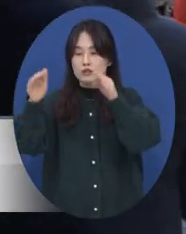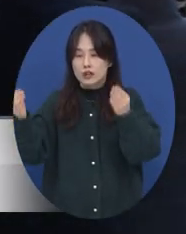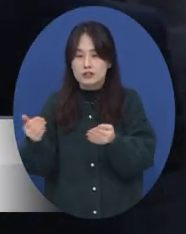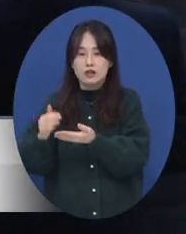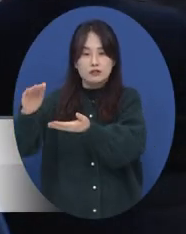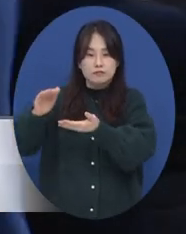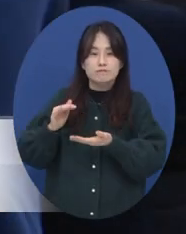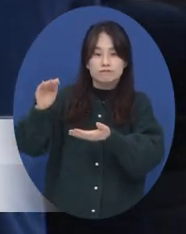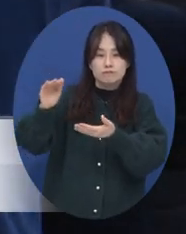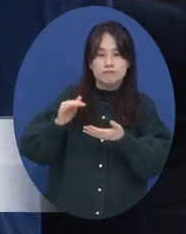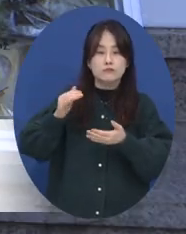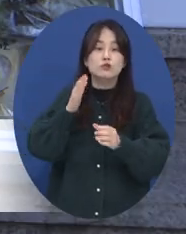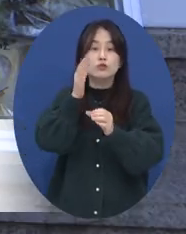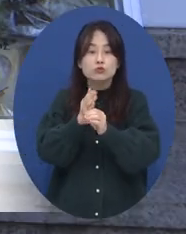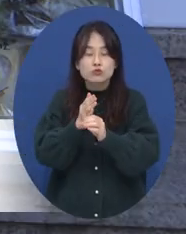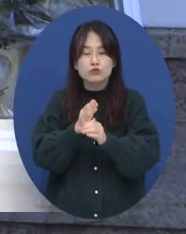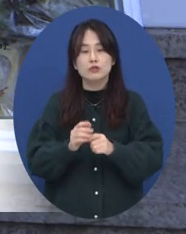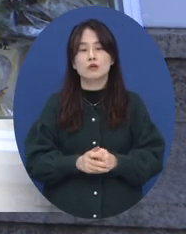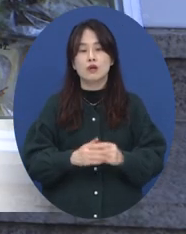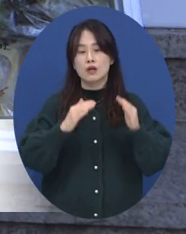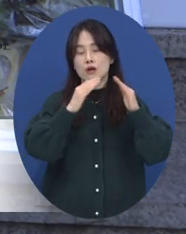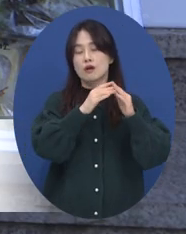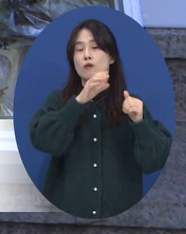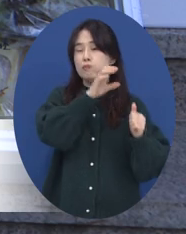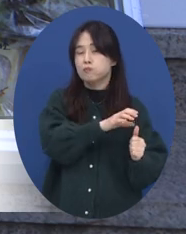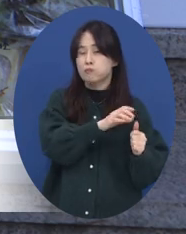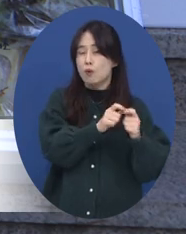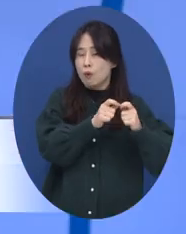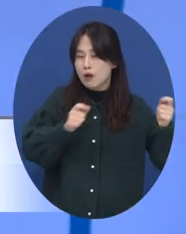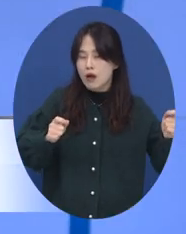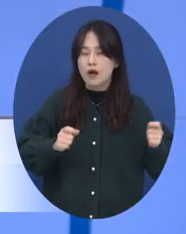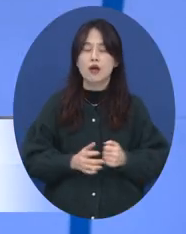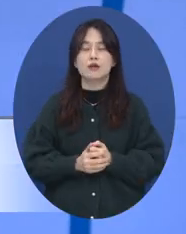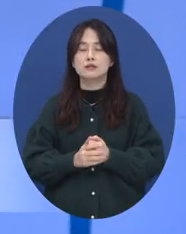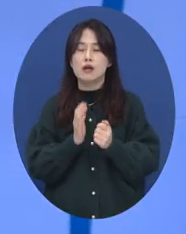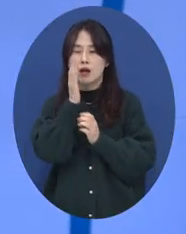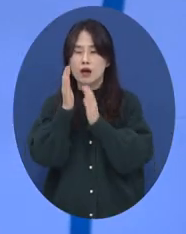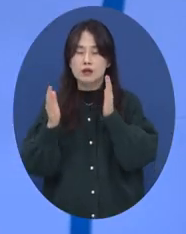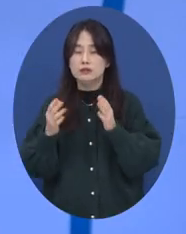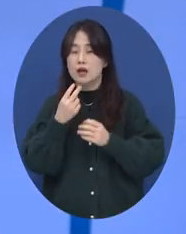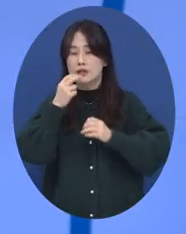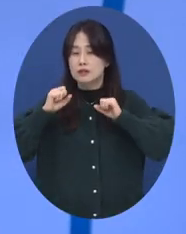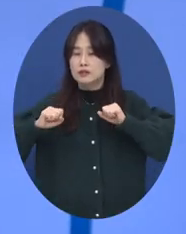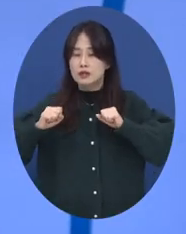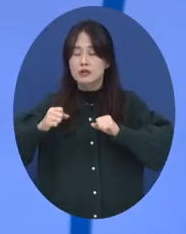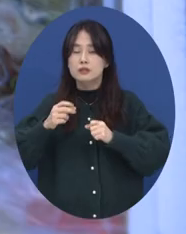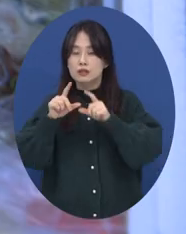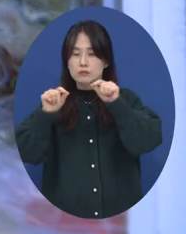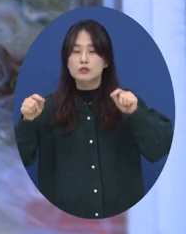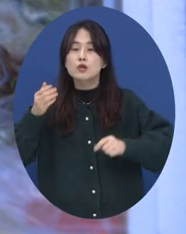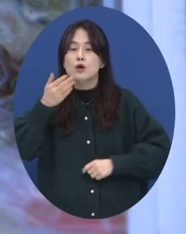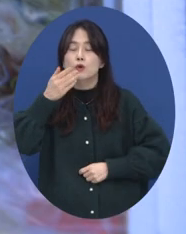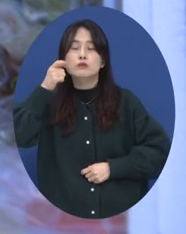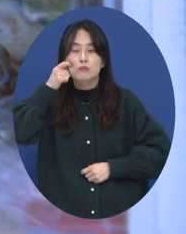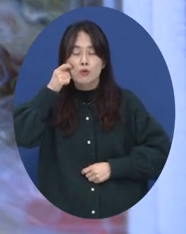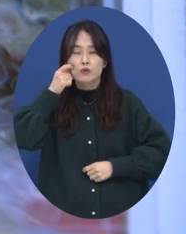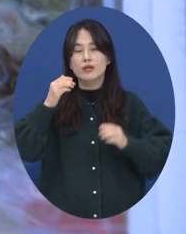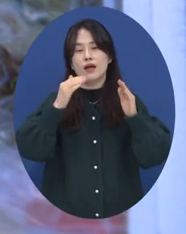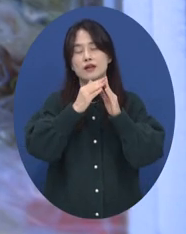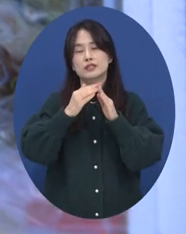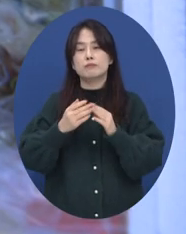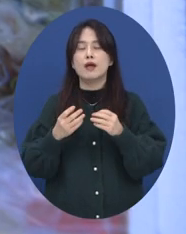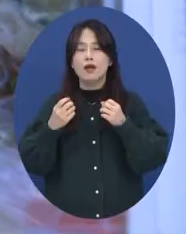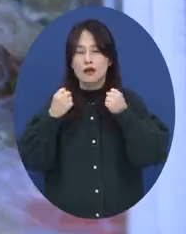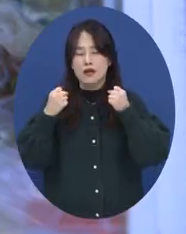분주합니다. 오랜 격리 생활로 야채나 고기 등 신선한 음식을 골고루 먹지 못했을 자가 격리자들에게 전할